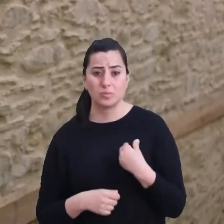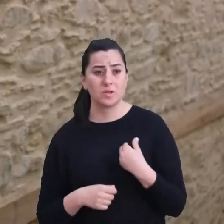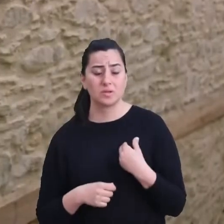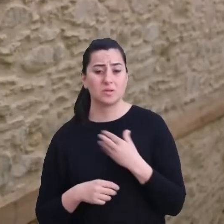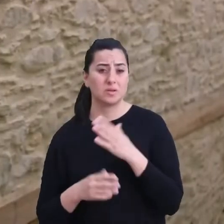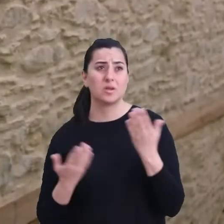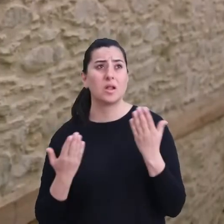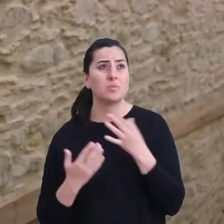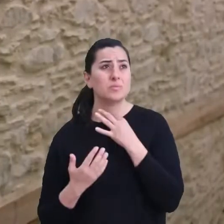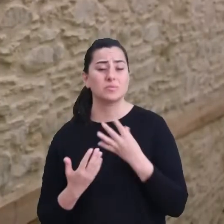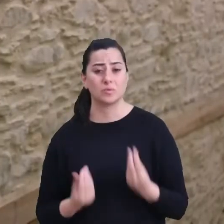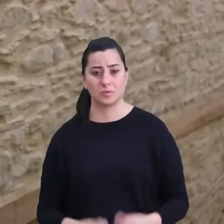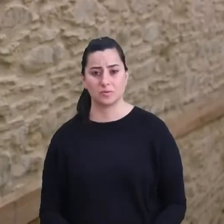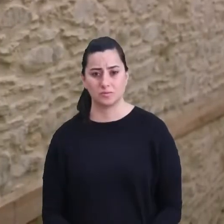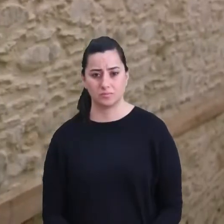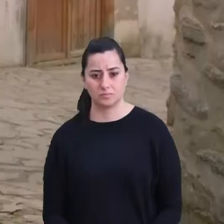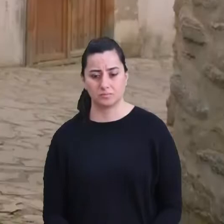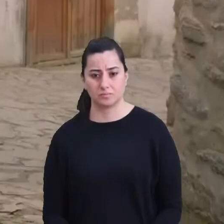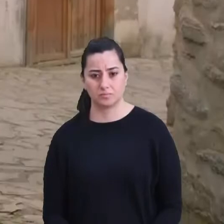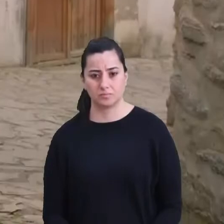aleme güldürme yarabbim.